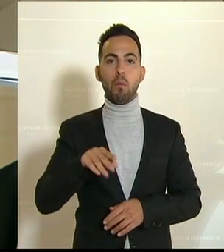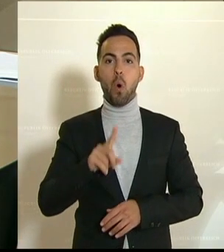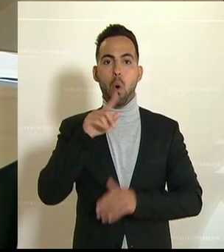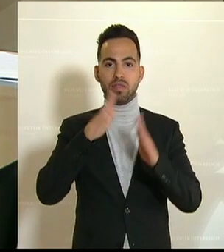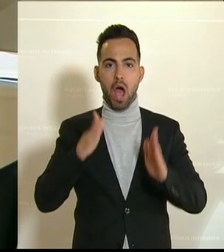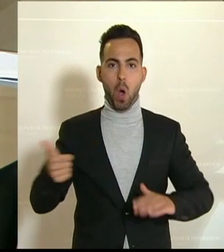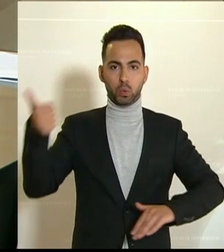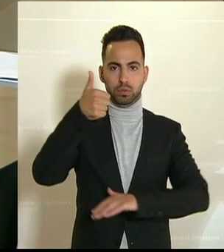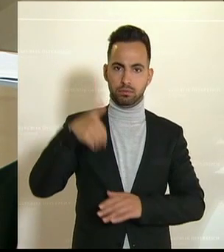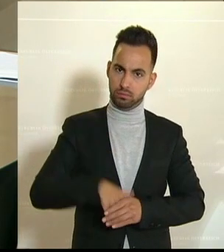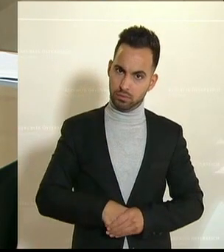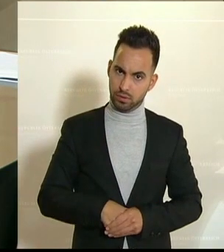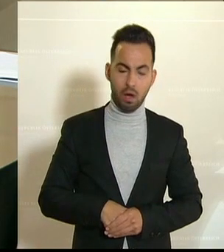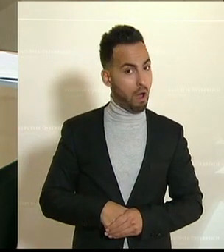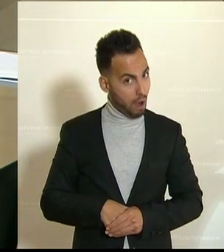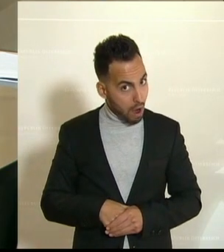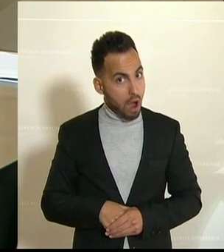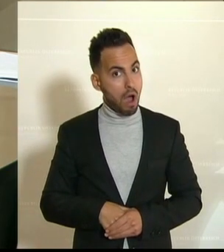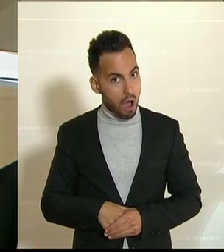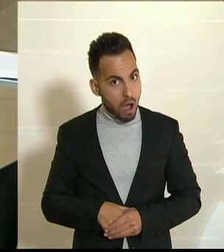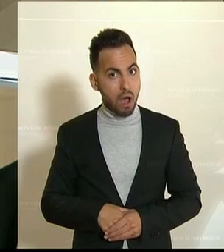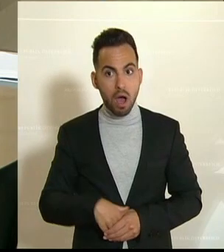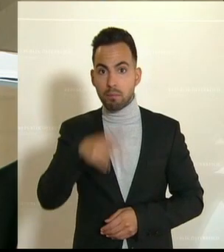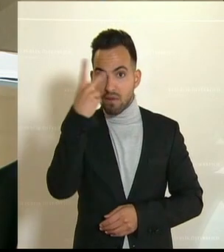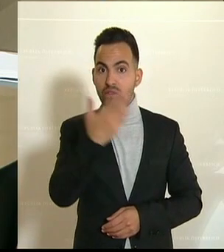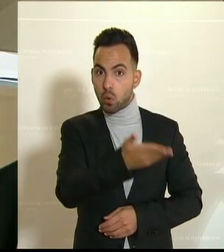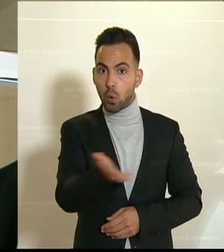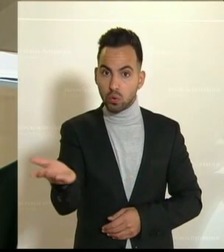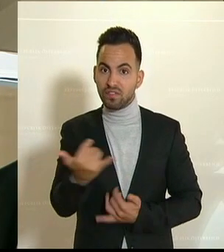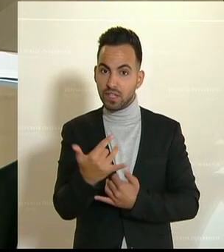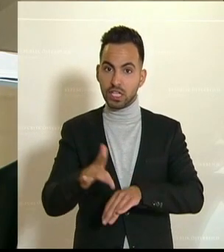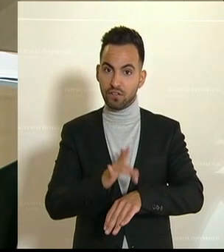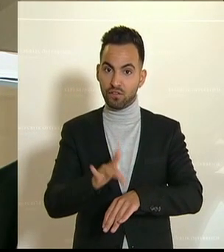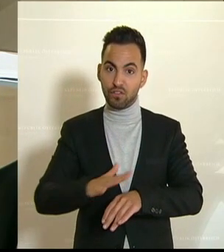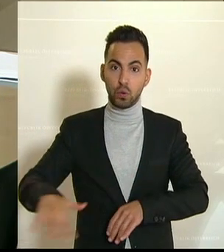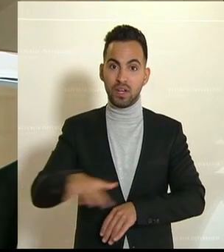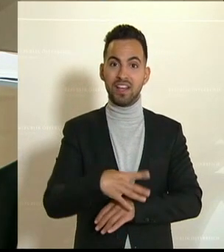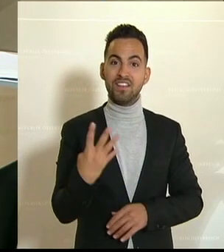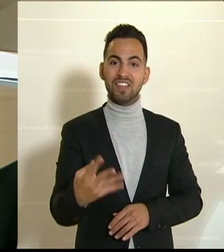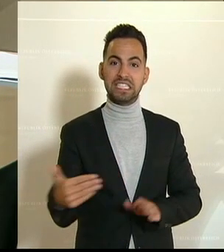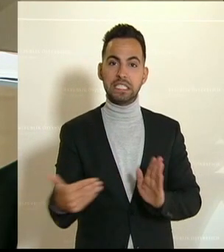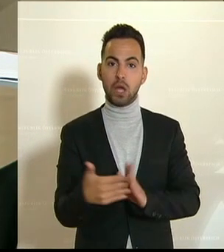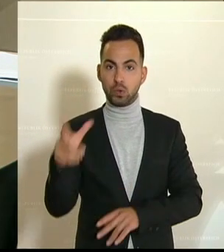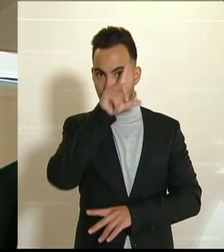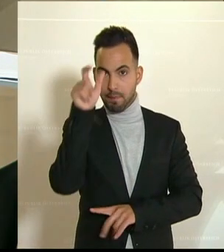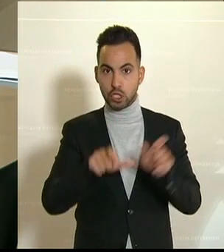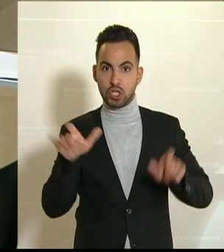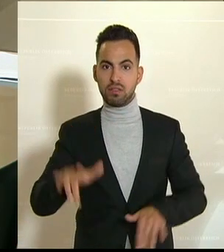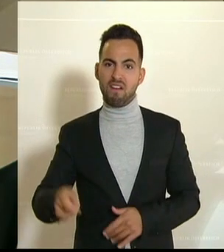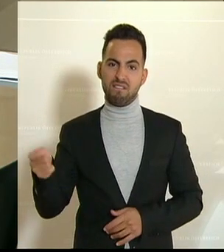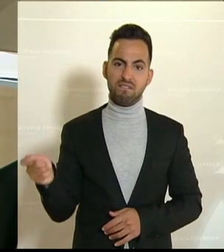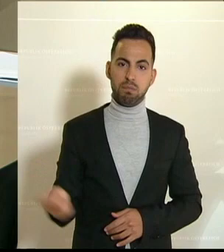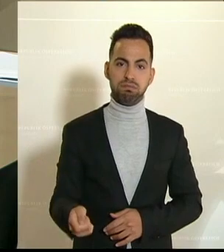Dann verstehen Sie auch vielleicht, wie es der Bevölkerung unter Ihren Verordnungen geht und wie es den 40.000 Menschen geht, die Sie mit